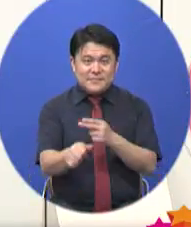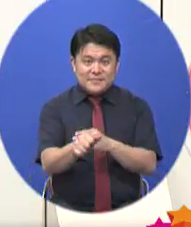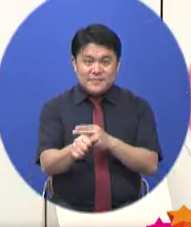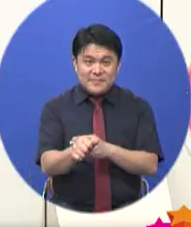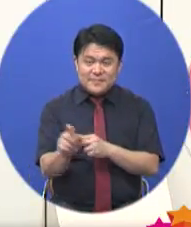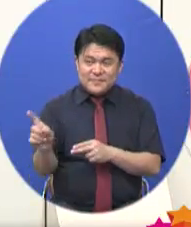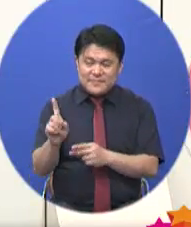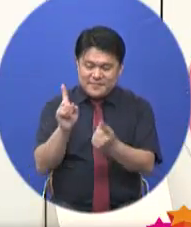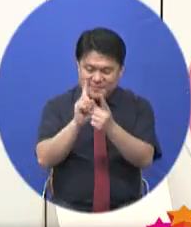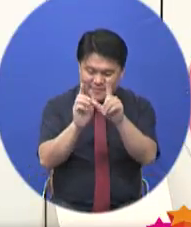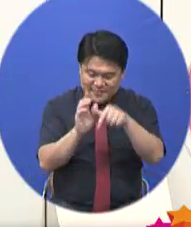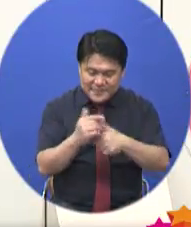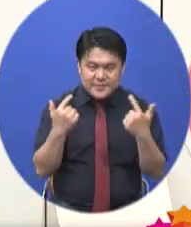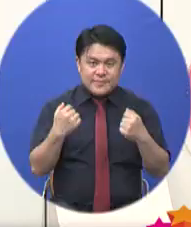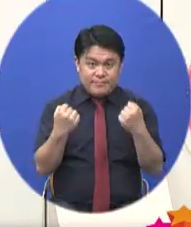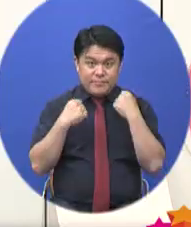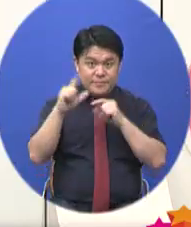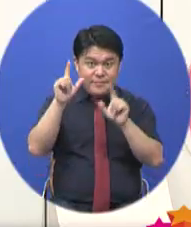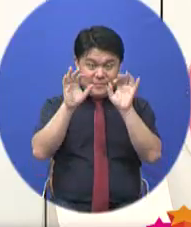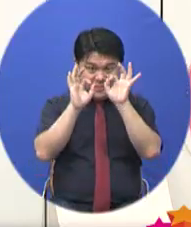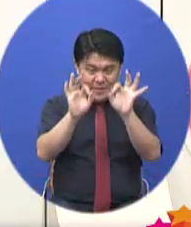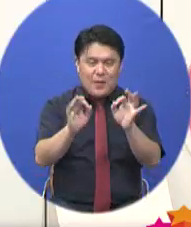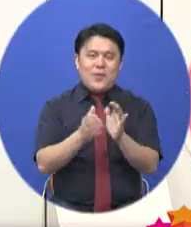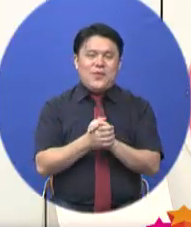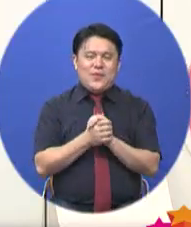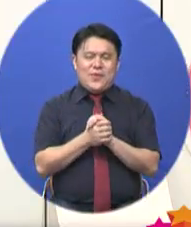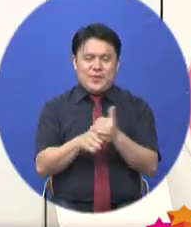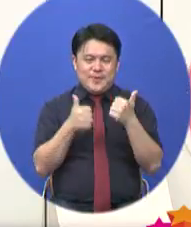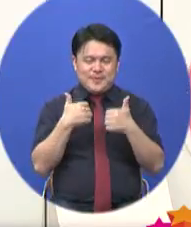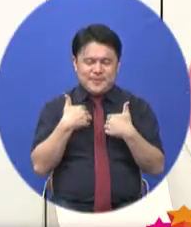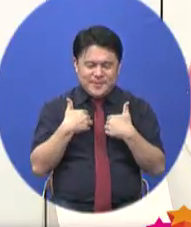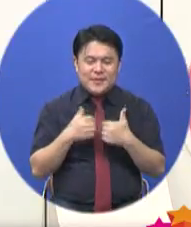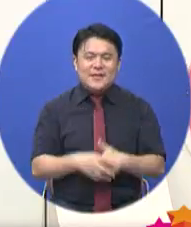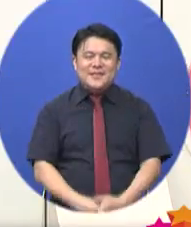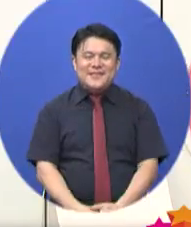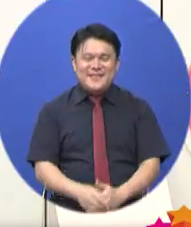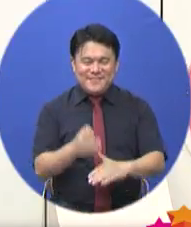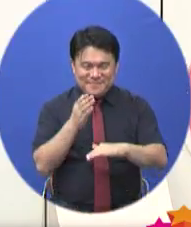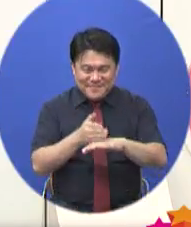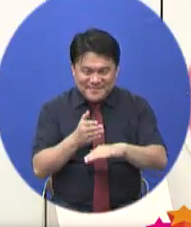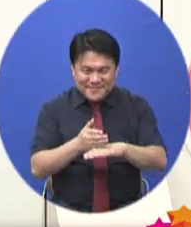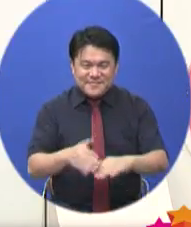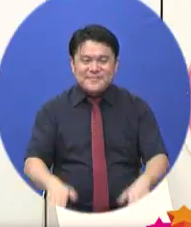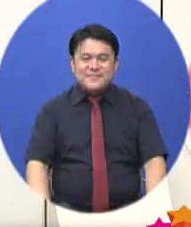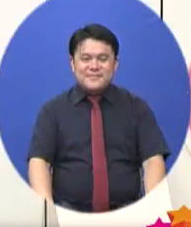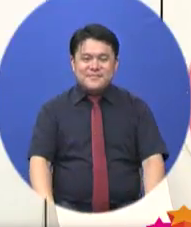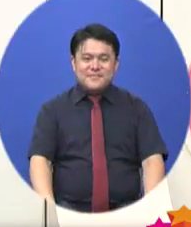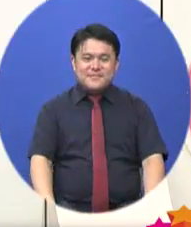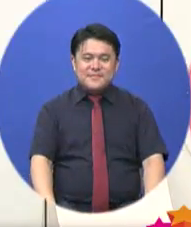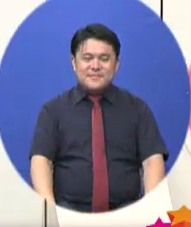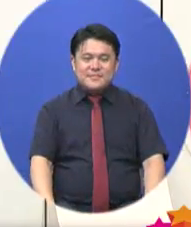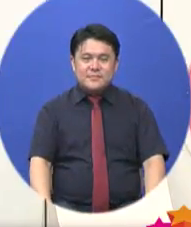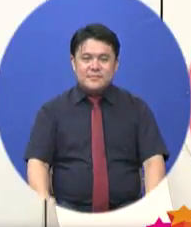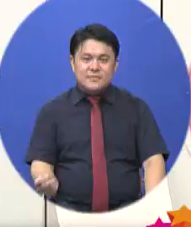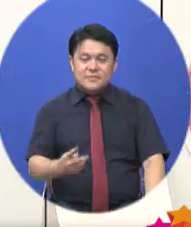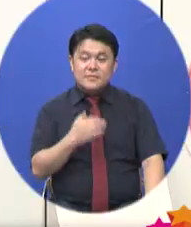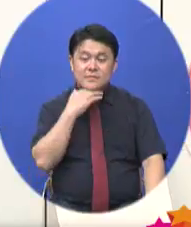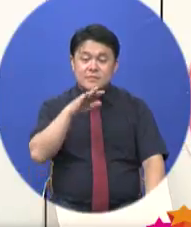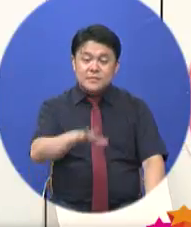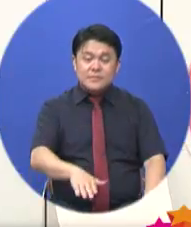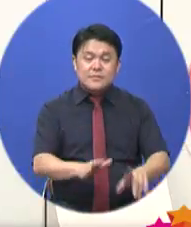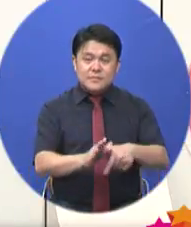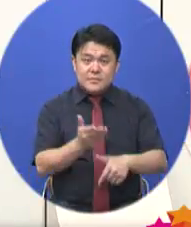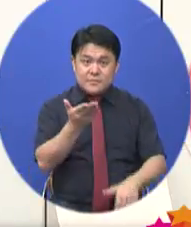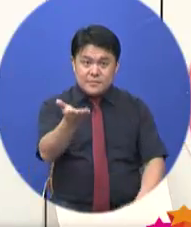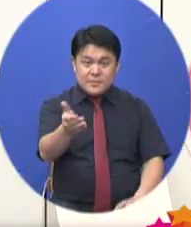이렇게 별정마다 이렇게 건강한 모습으로 뵈니까 참 반갑습니다. 고맙습니다. 그 어렸을 적에